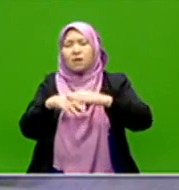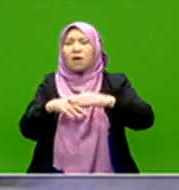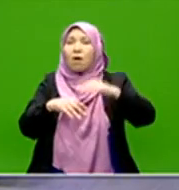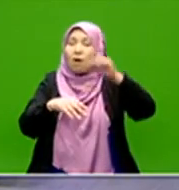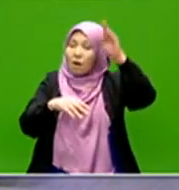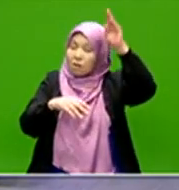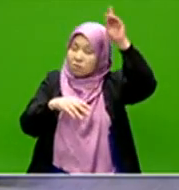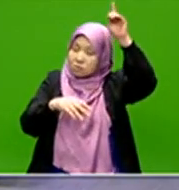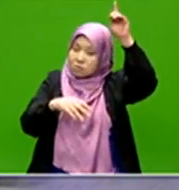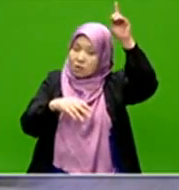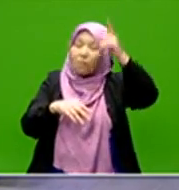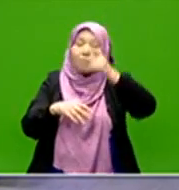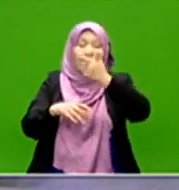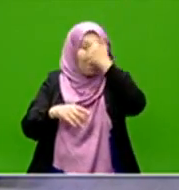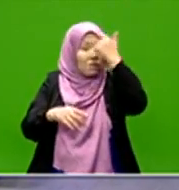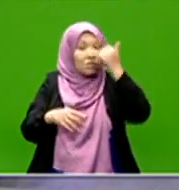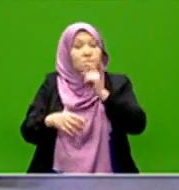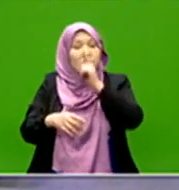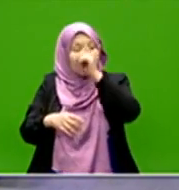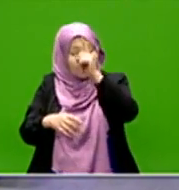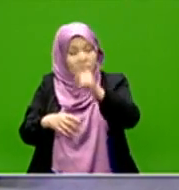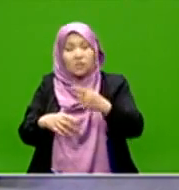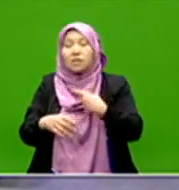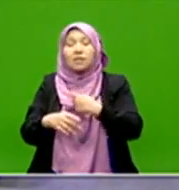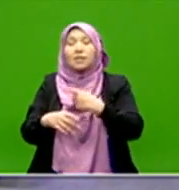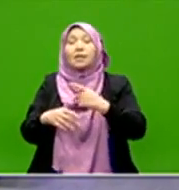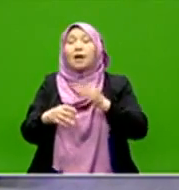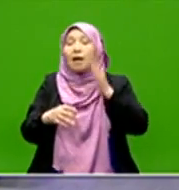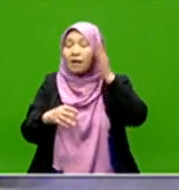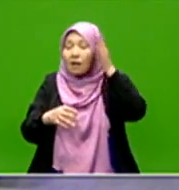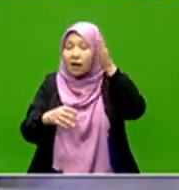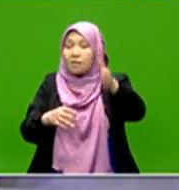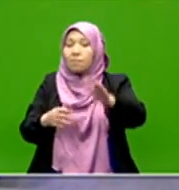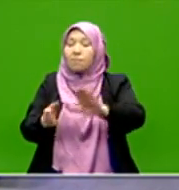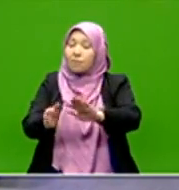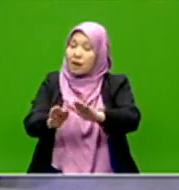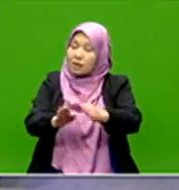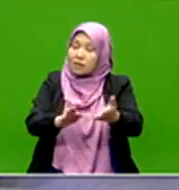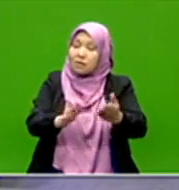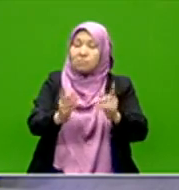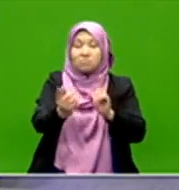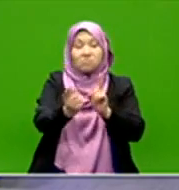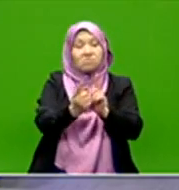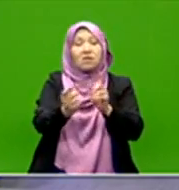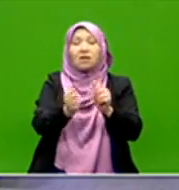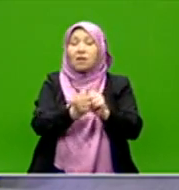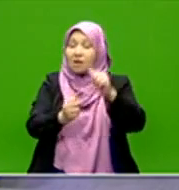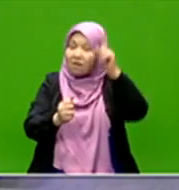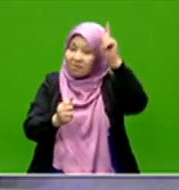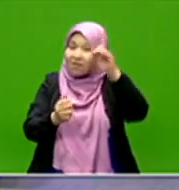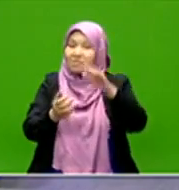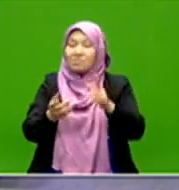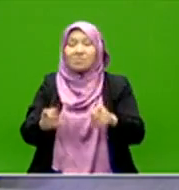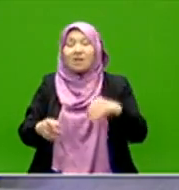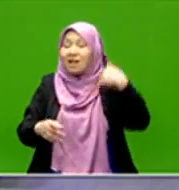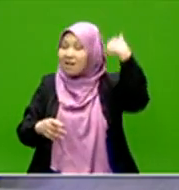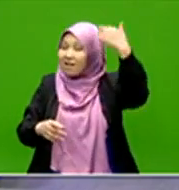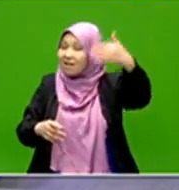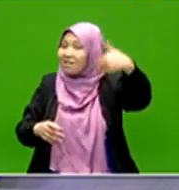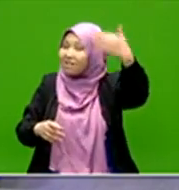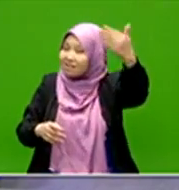Allah. Pasal sebenarnya kita akan kembali. Betul, kan? Kita akan kembali. Jadi itu ayat 128 dan ayat 129